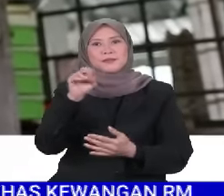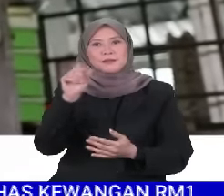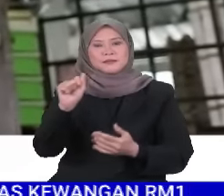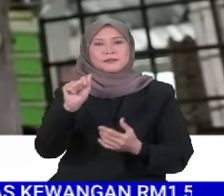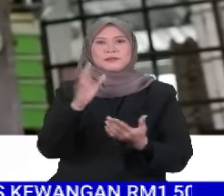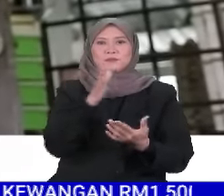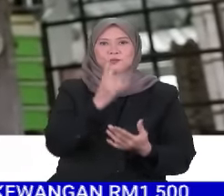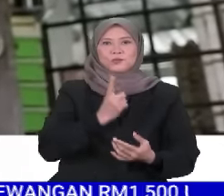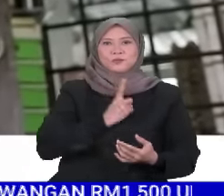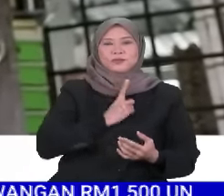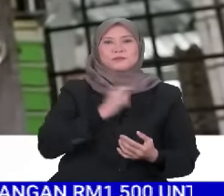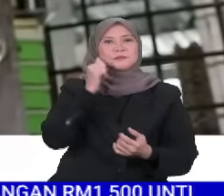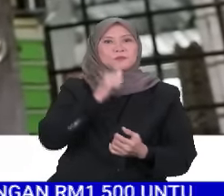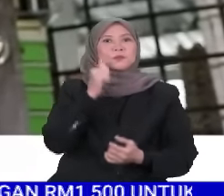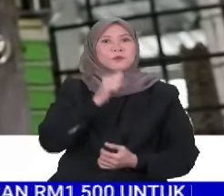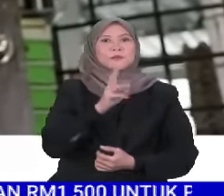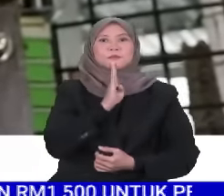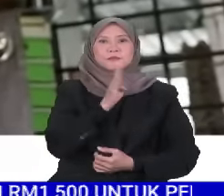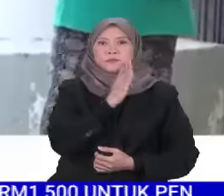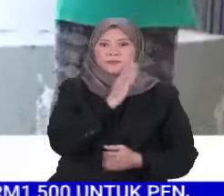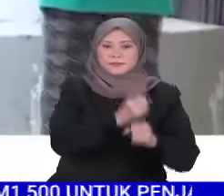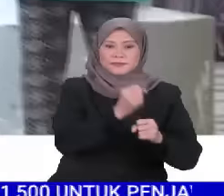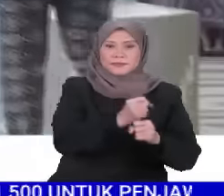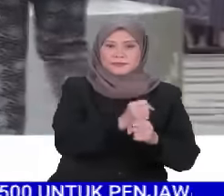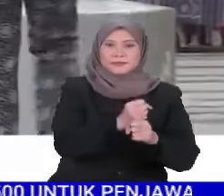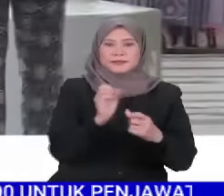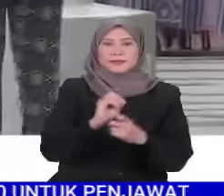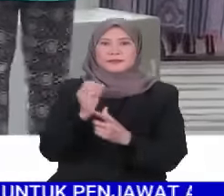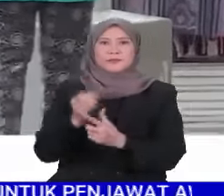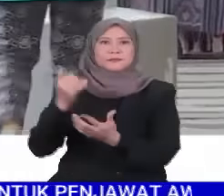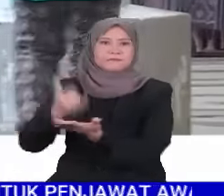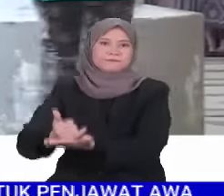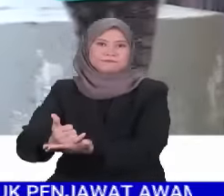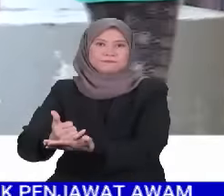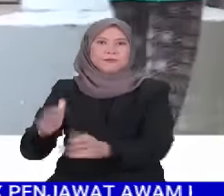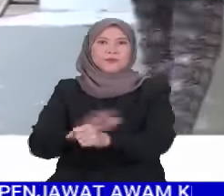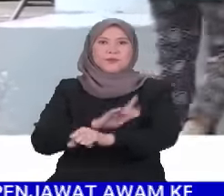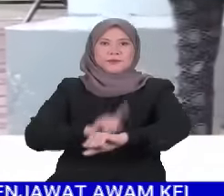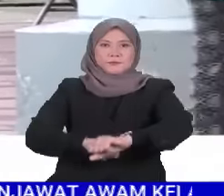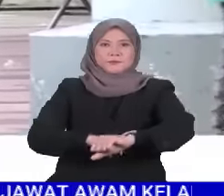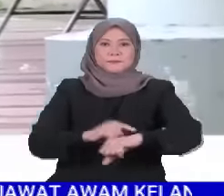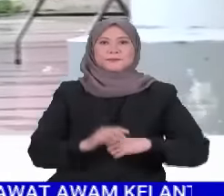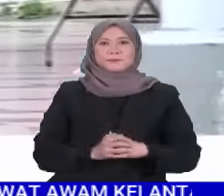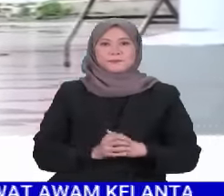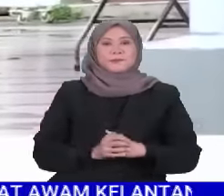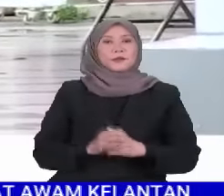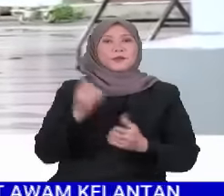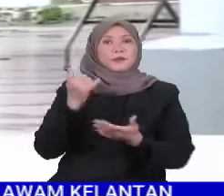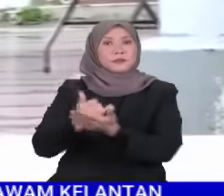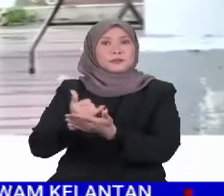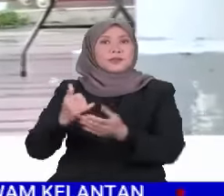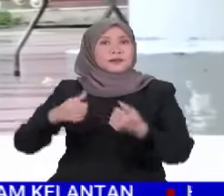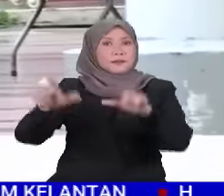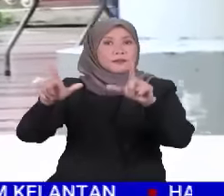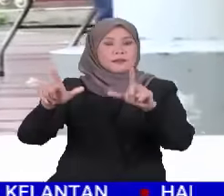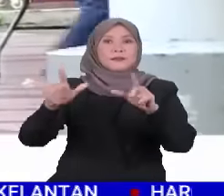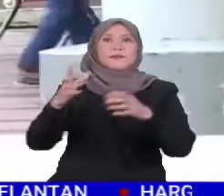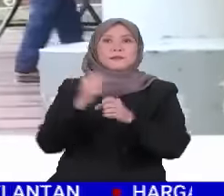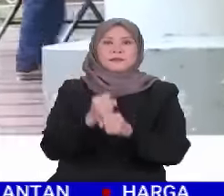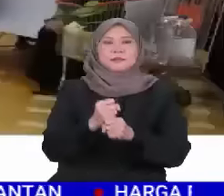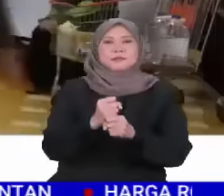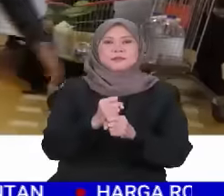Ibu tunggal dan wanita bujang yang bekerja ya atau Suri rumah sepenuhnya layak hanya perlu membuat